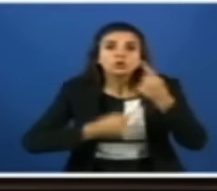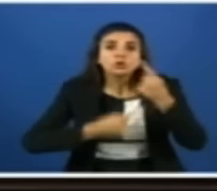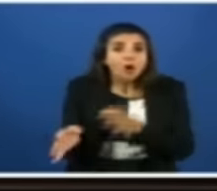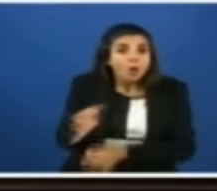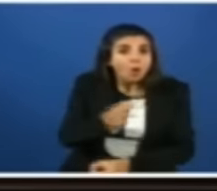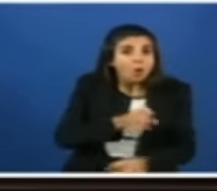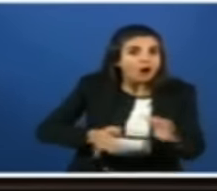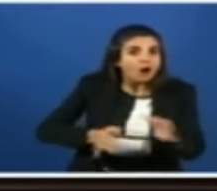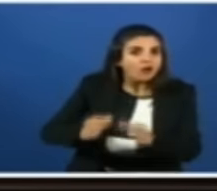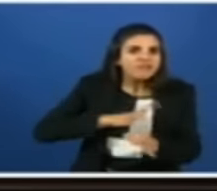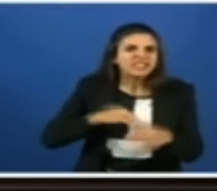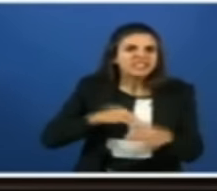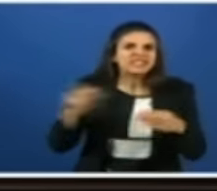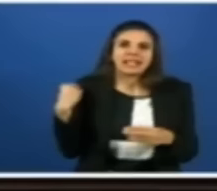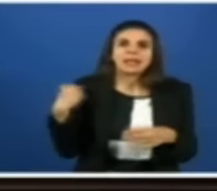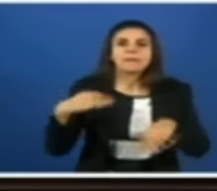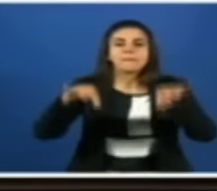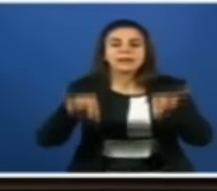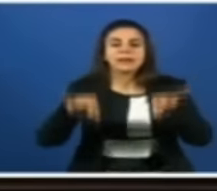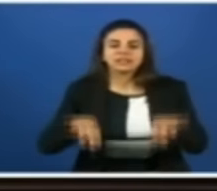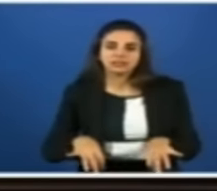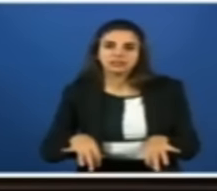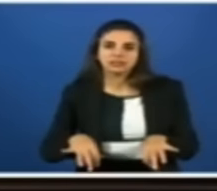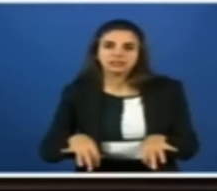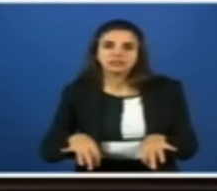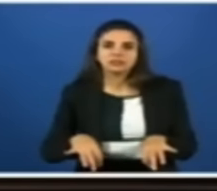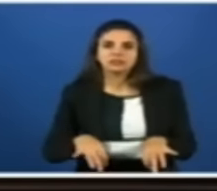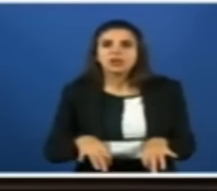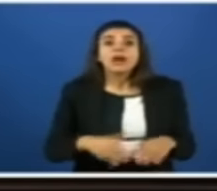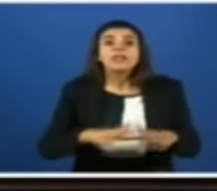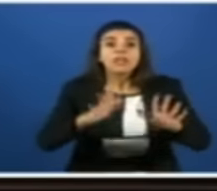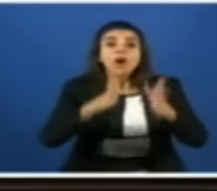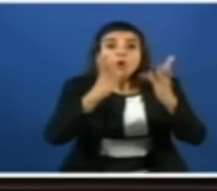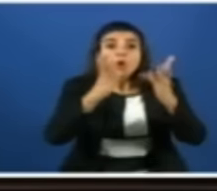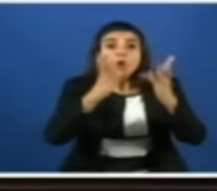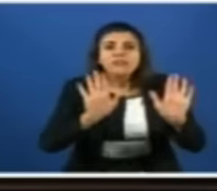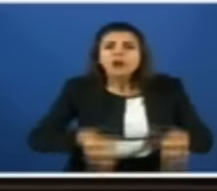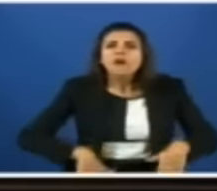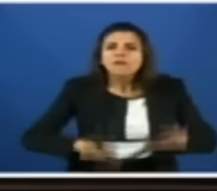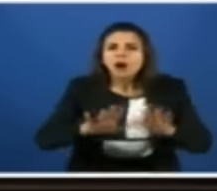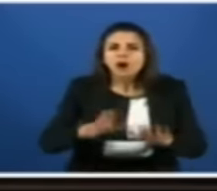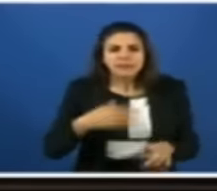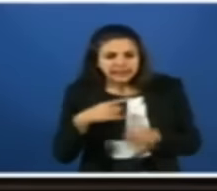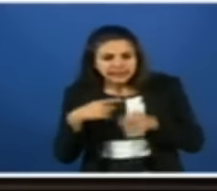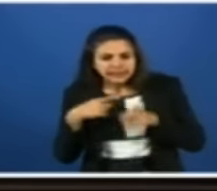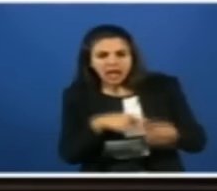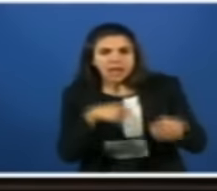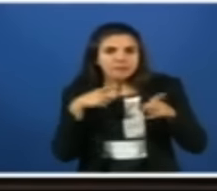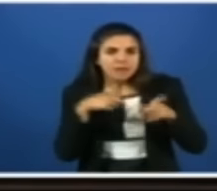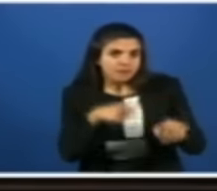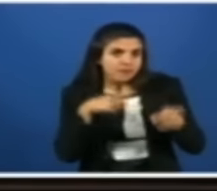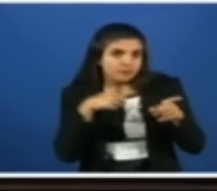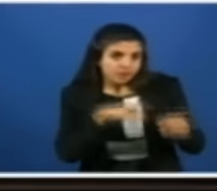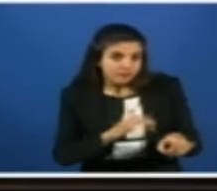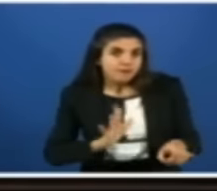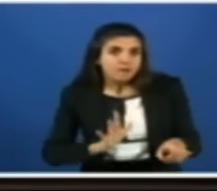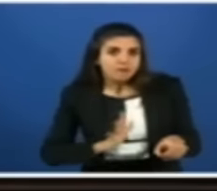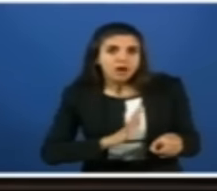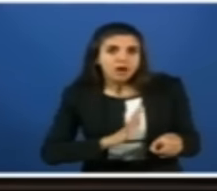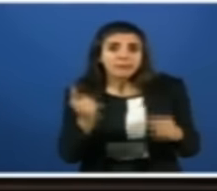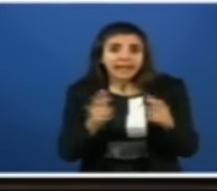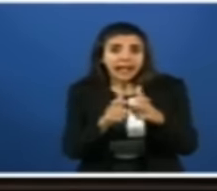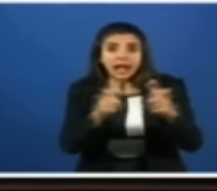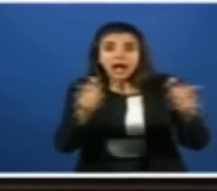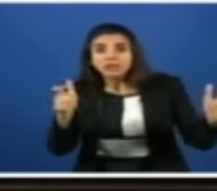operasyon nihayet başladı. Olan biteni yakından takip ediyoruz. Her